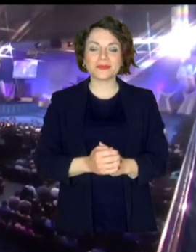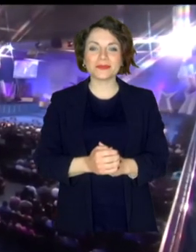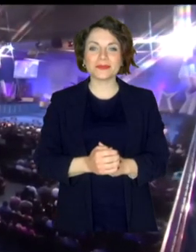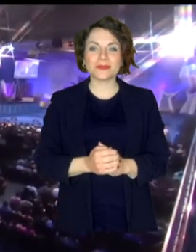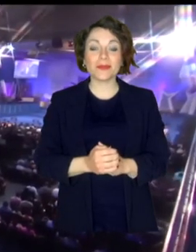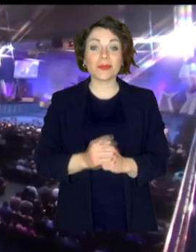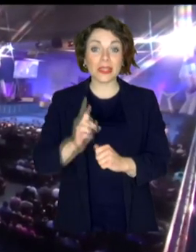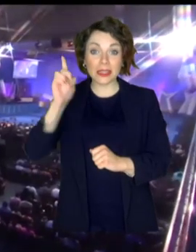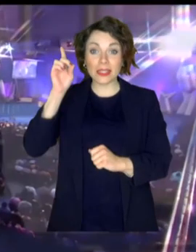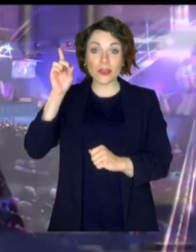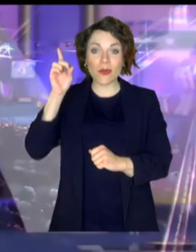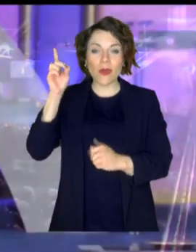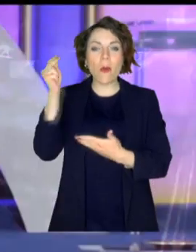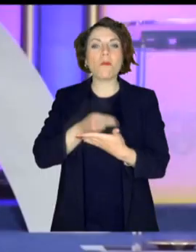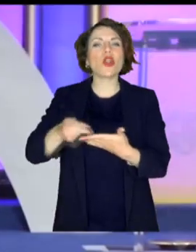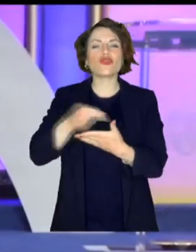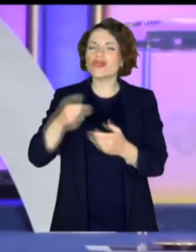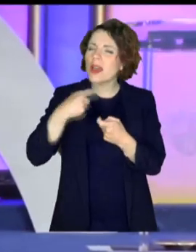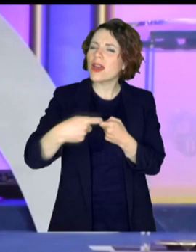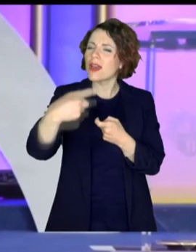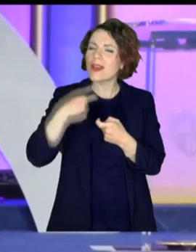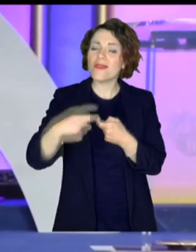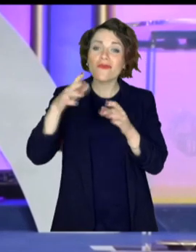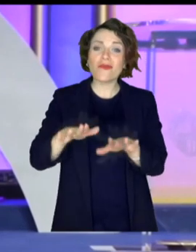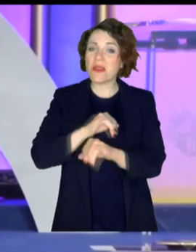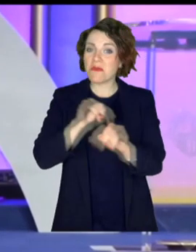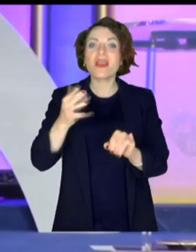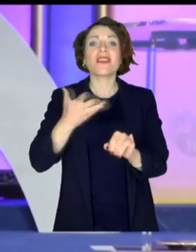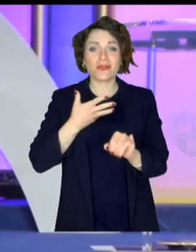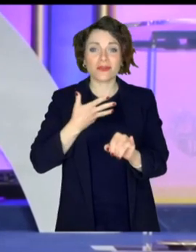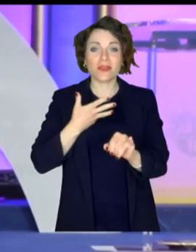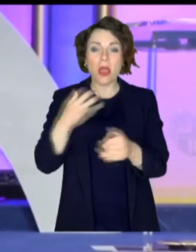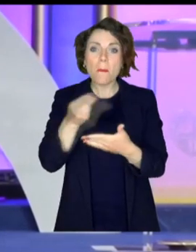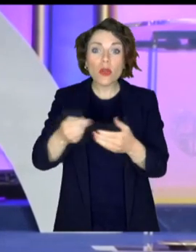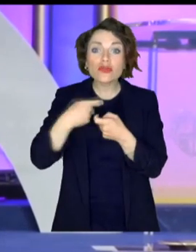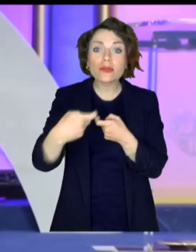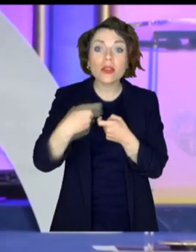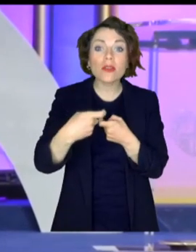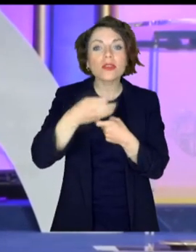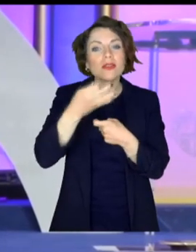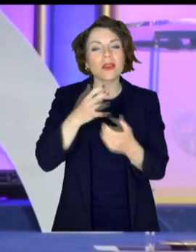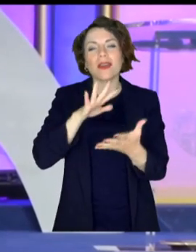Dio ha un piano eterno. Un piano eterno è un piano che non cambia.